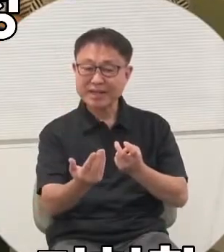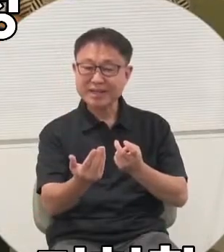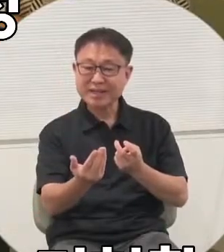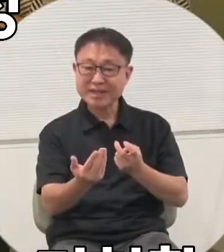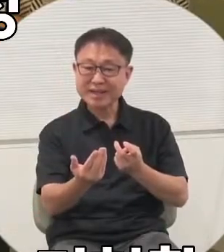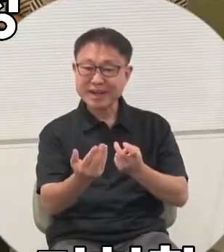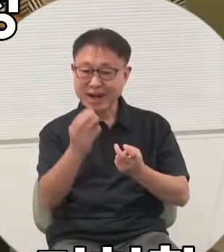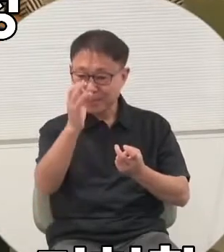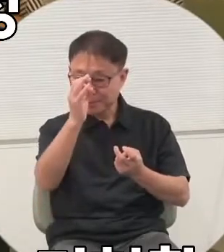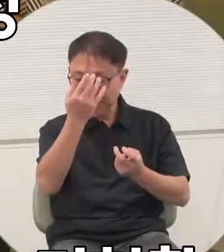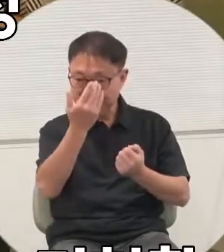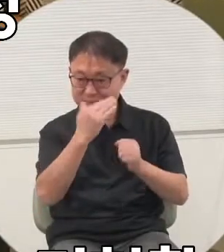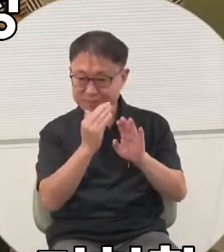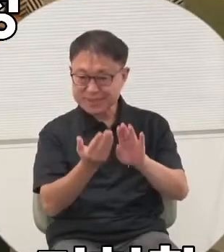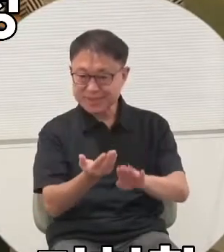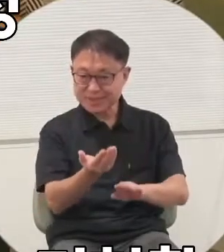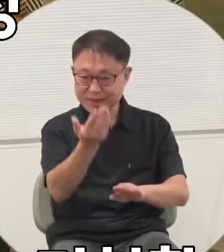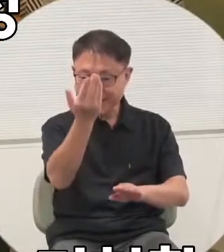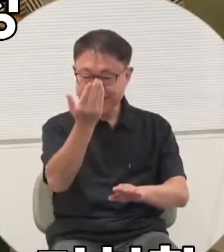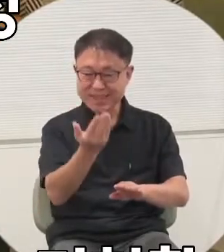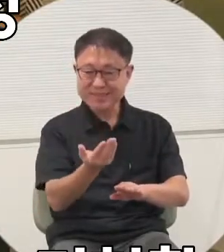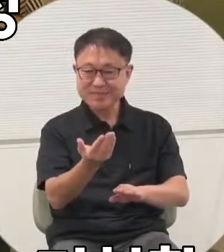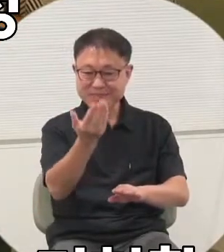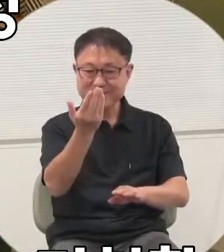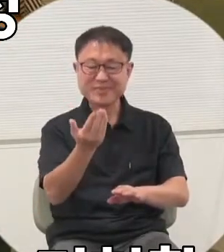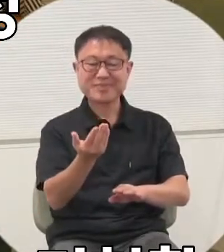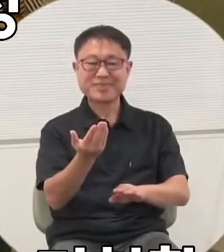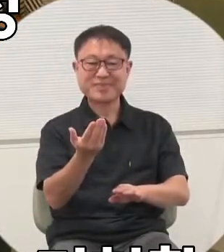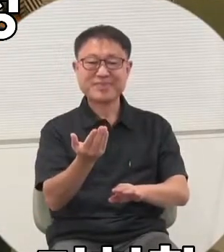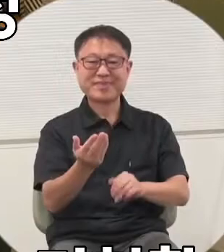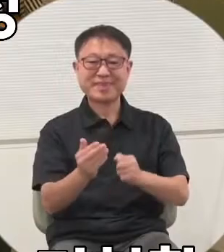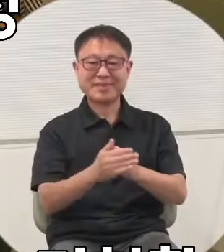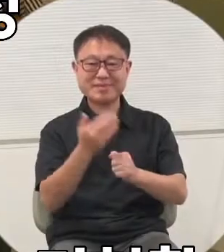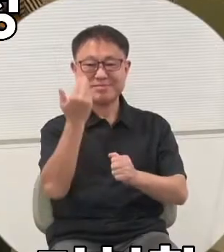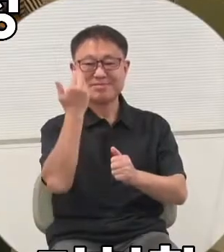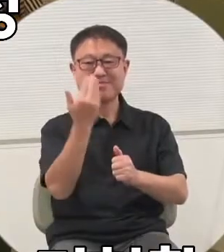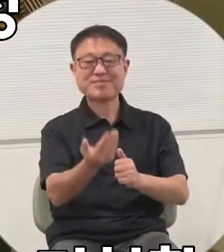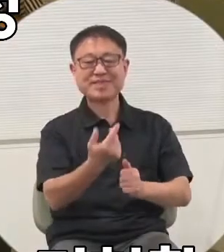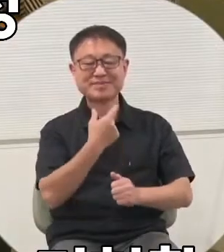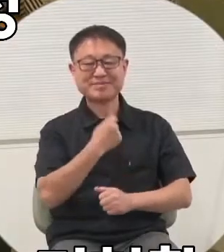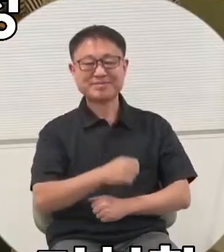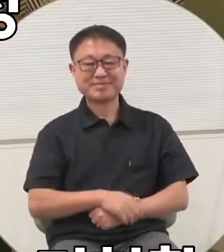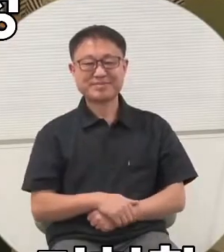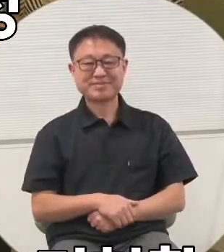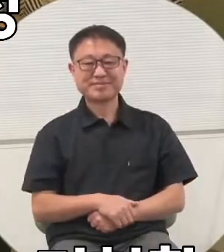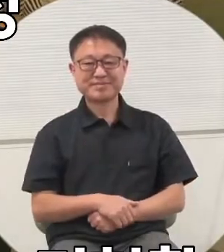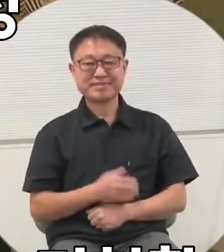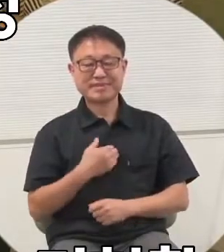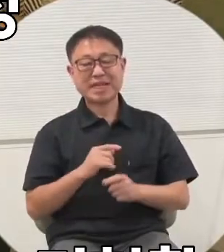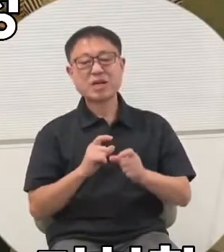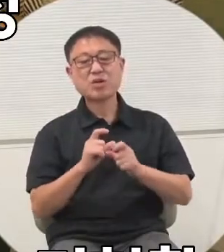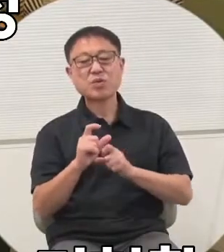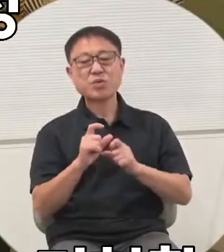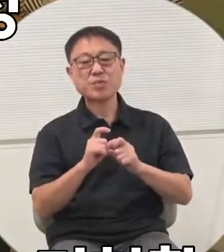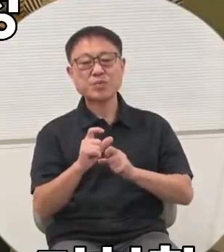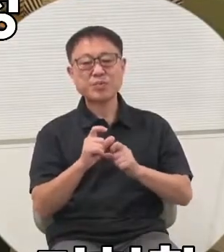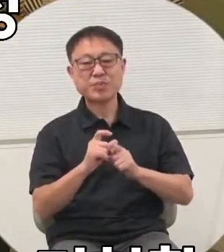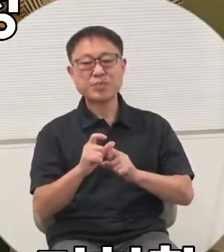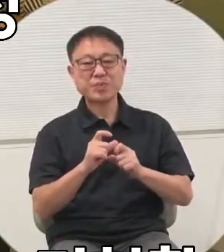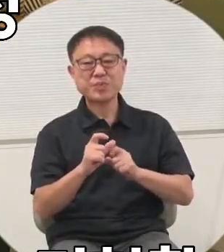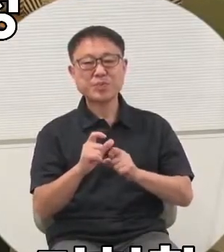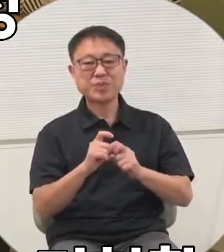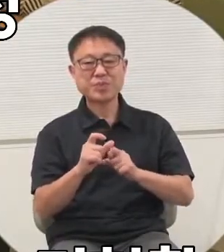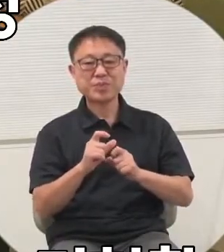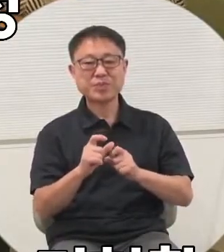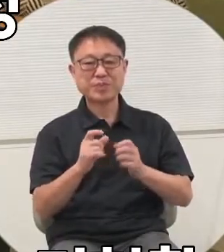때문에 제가 또 선배 마을 활동가 분들이기 때문에 좀 여쭤보고 싶어요. 계속 고민하는 부분이고 또 많은 분들이 말씀을